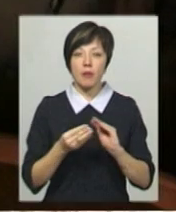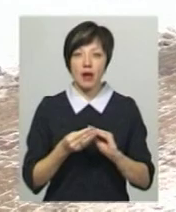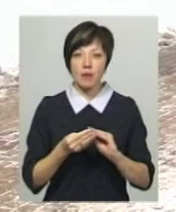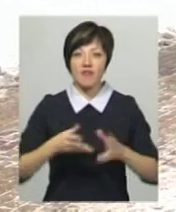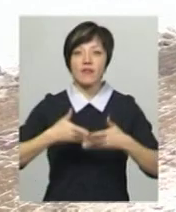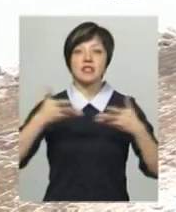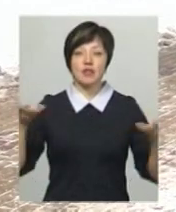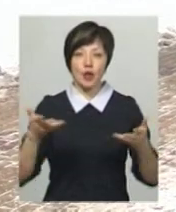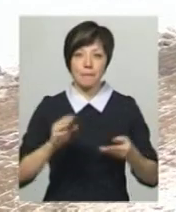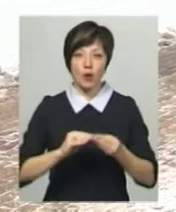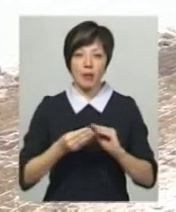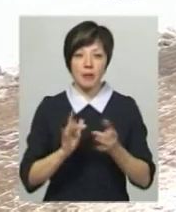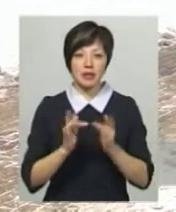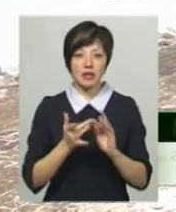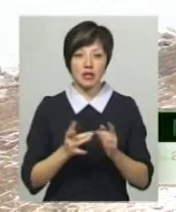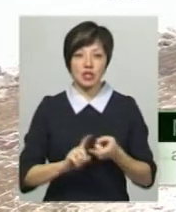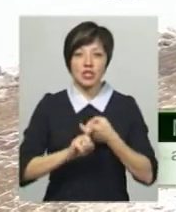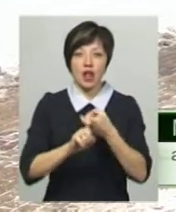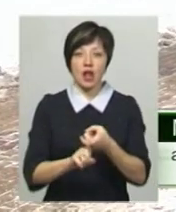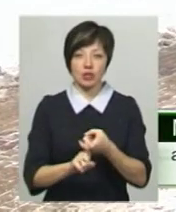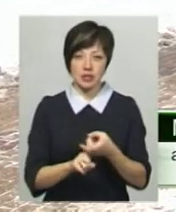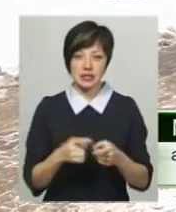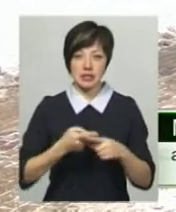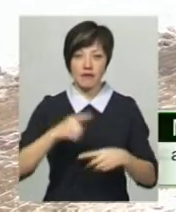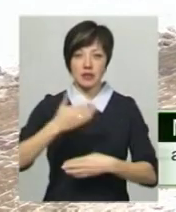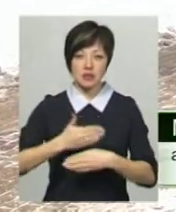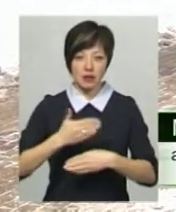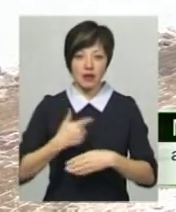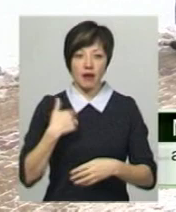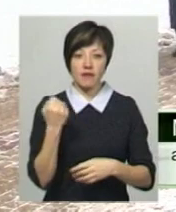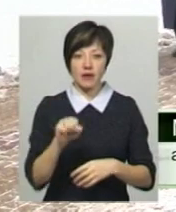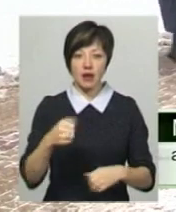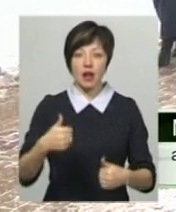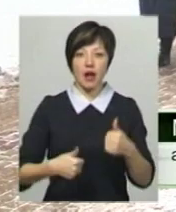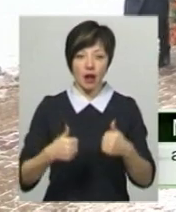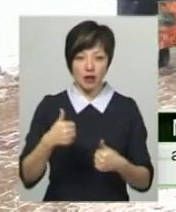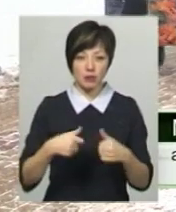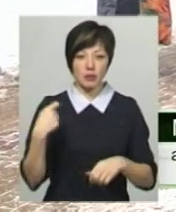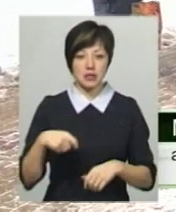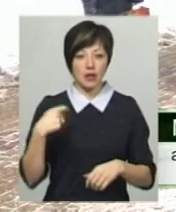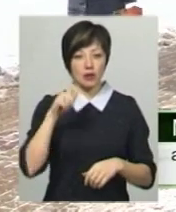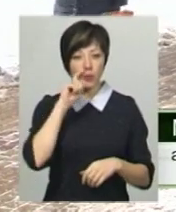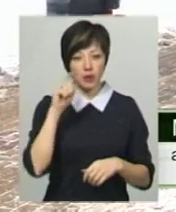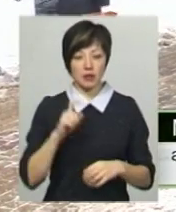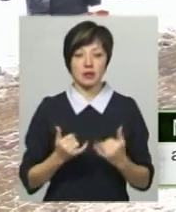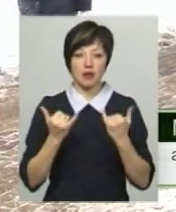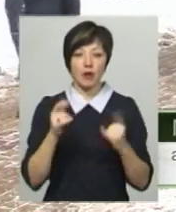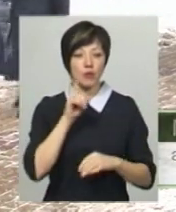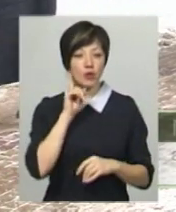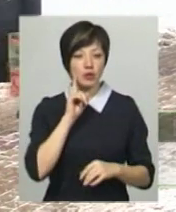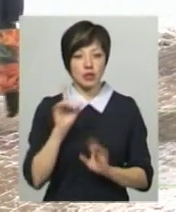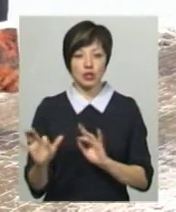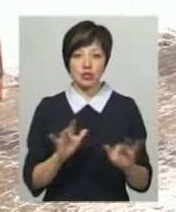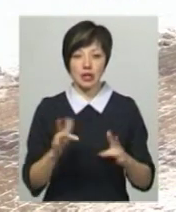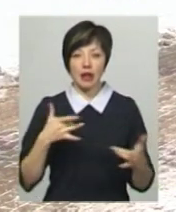інтернет-залежності. Взагалі, це вистава, на постановку якої я виграла грант президента України для молодих